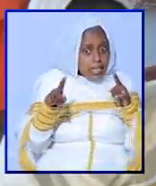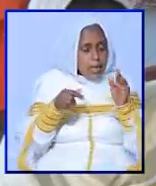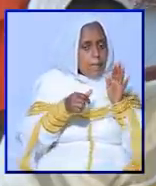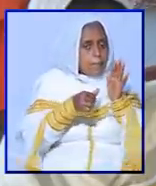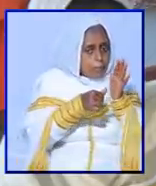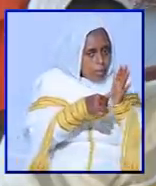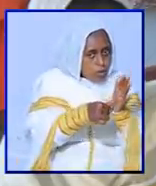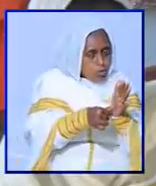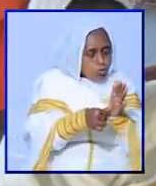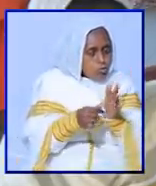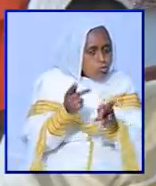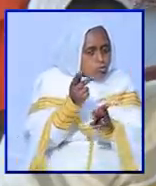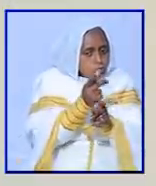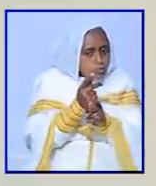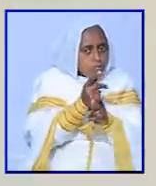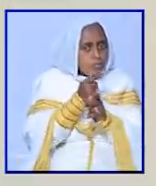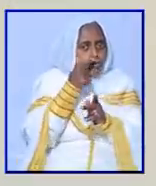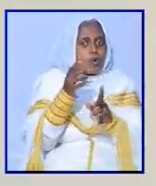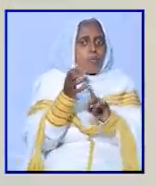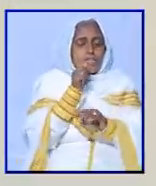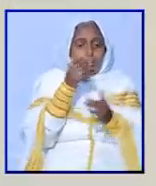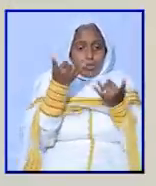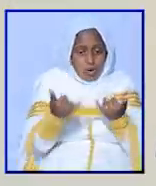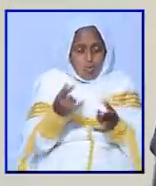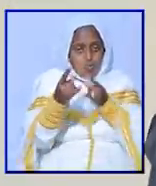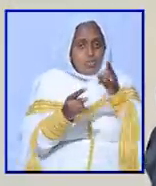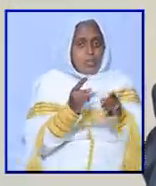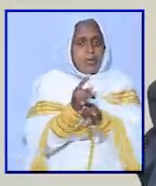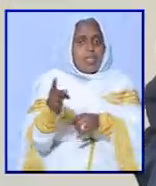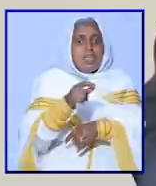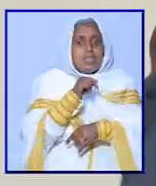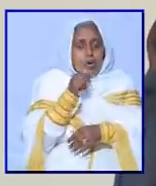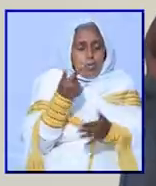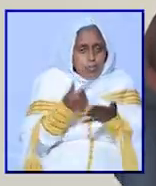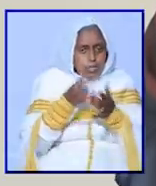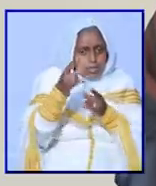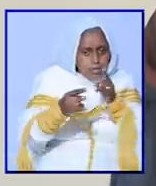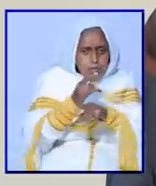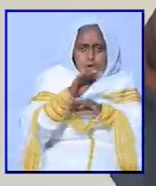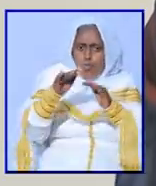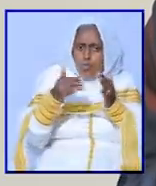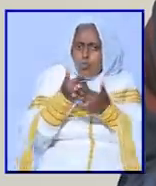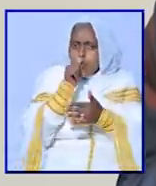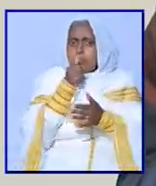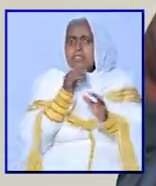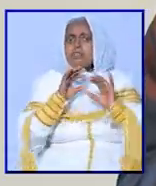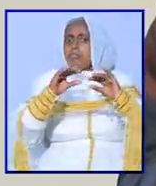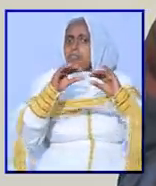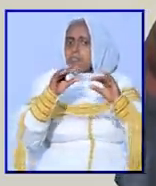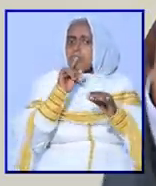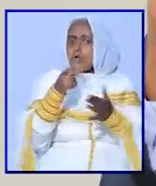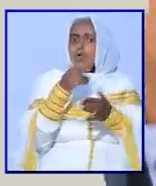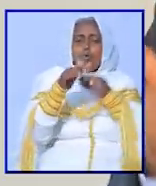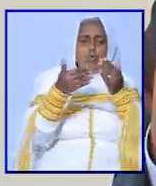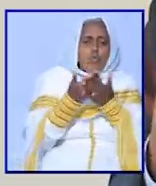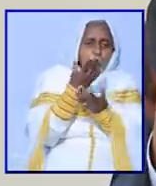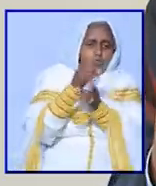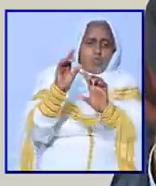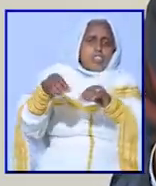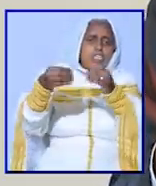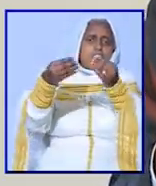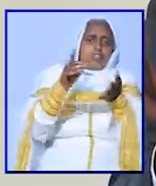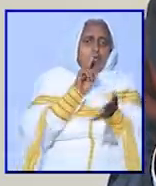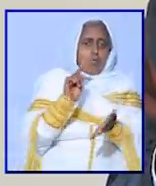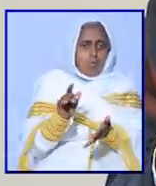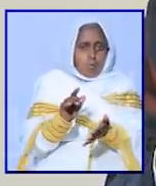ግን ምልክቶቹን ጠንቀቅ ብሎ መያዝ ነው እንደዚህ ዘመን እንዳይሆን በዚህ ዘመን ሁሉ አመስጣሪ ነው ባይ ነው ሁሉ ፈዋሽ